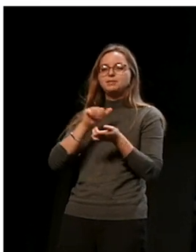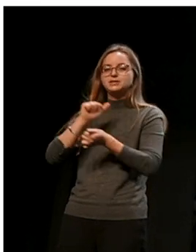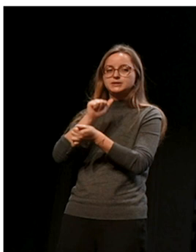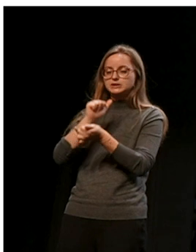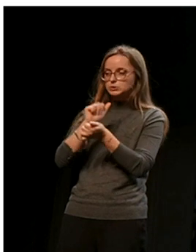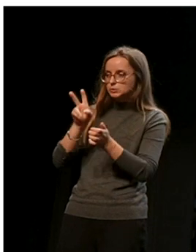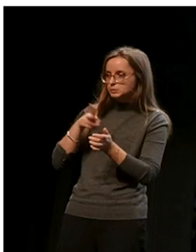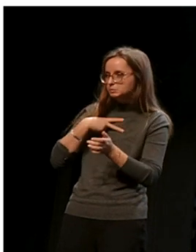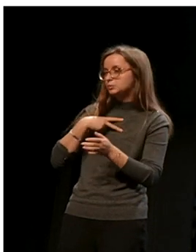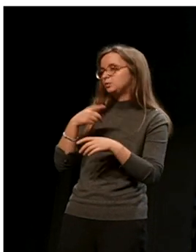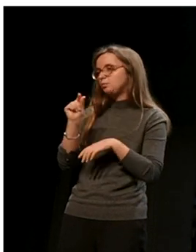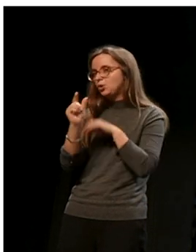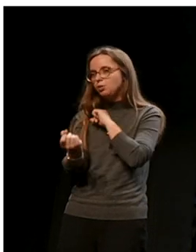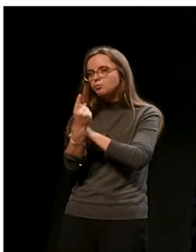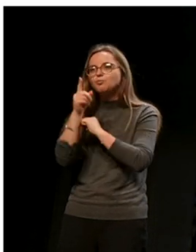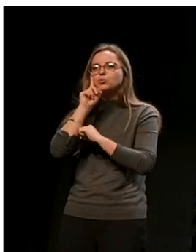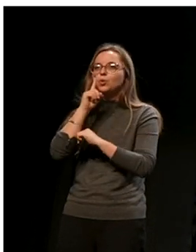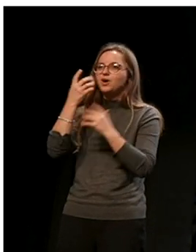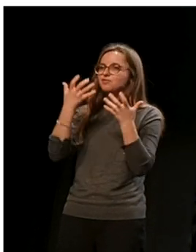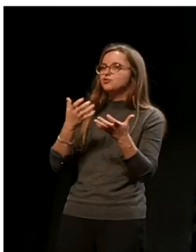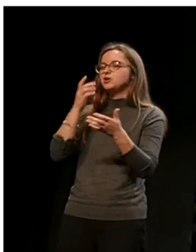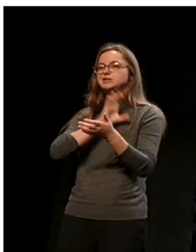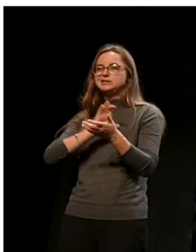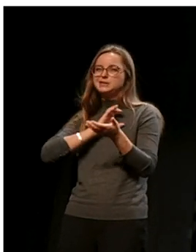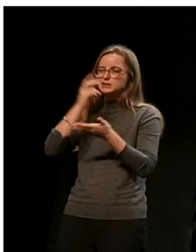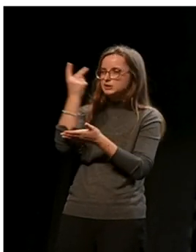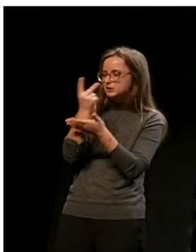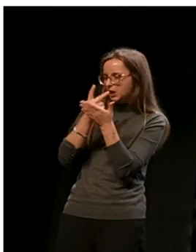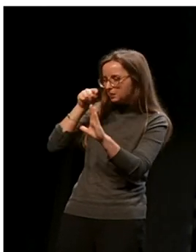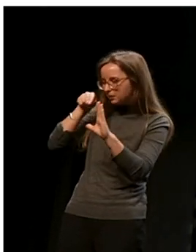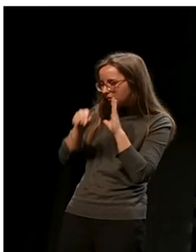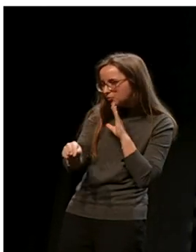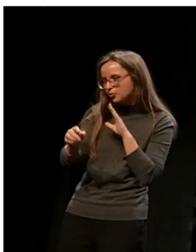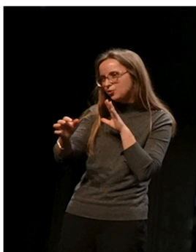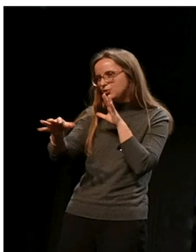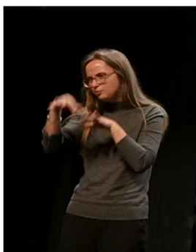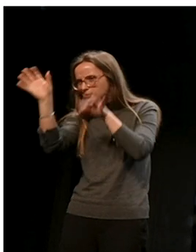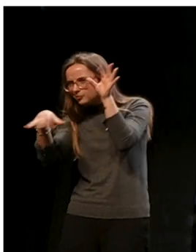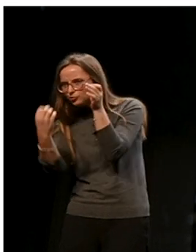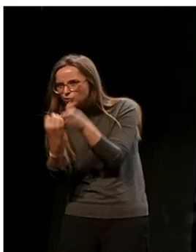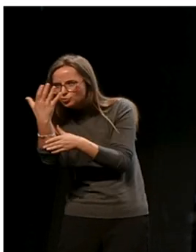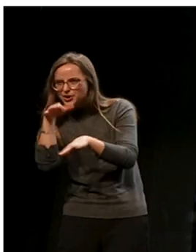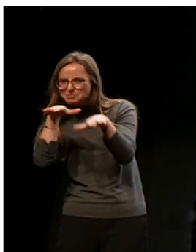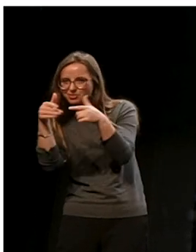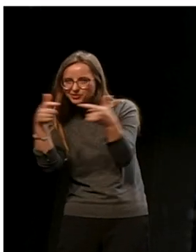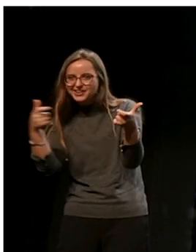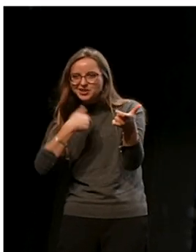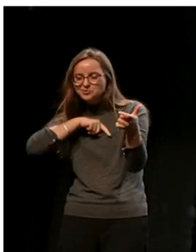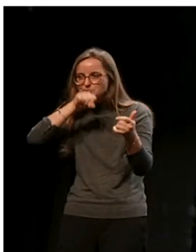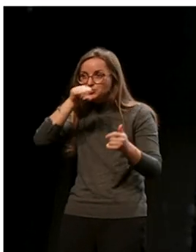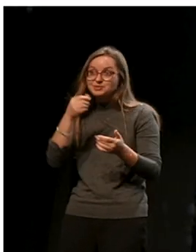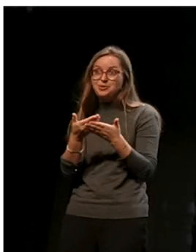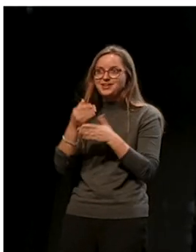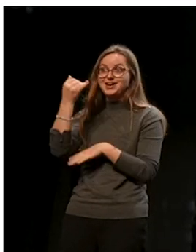bien essayer de se renouveler toujours dans l'illustration, d'aller chercher des choses un peu nouvelles et différentes. Donc, c'est pour ça que le